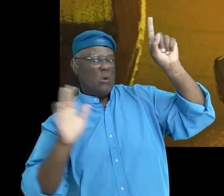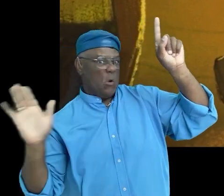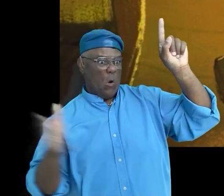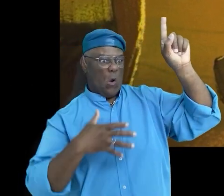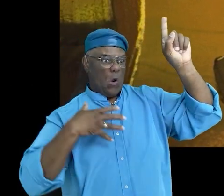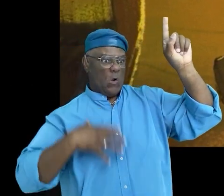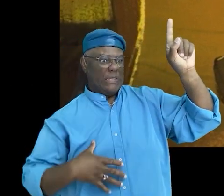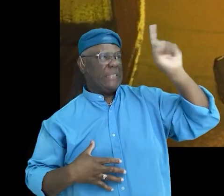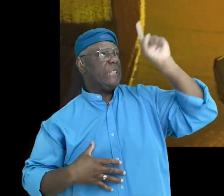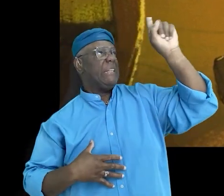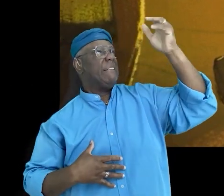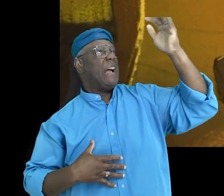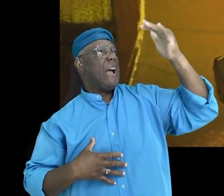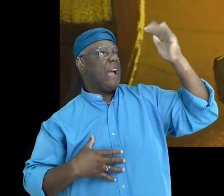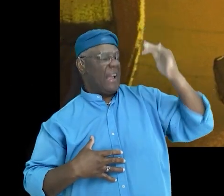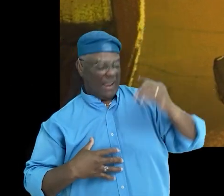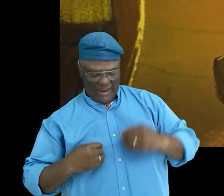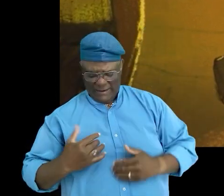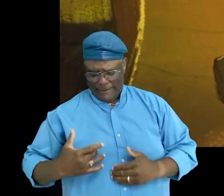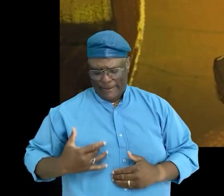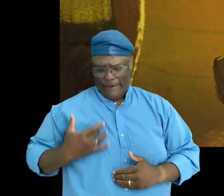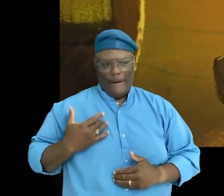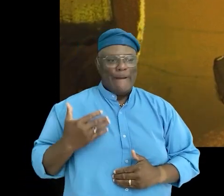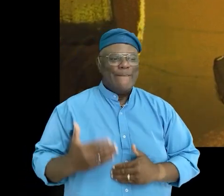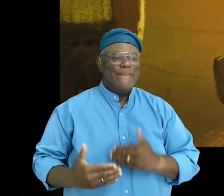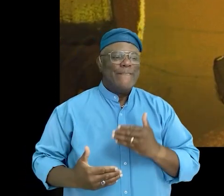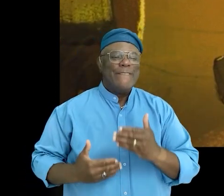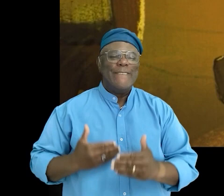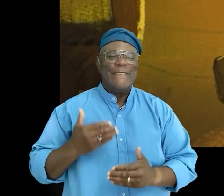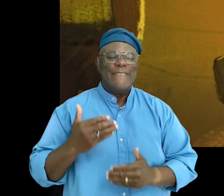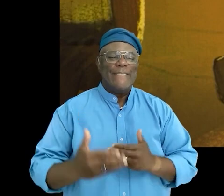mae angen yr union dan hwnnw i fyw.